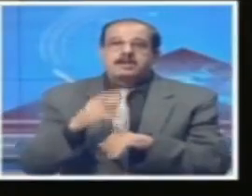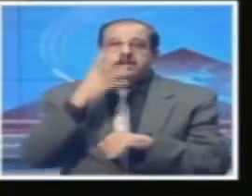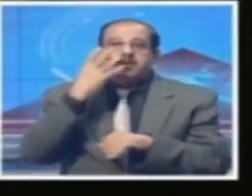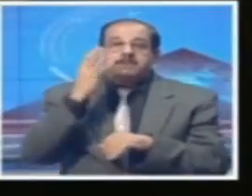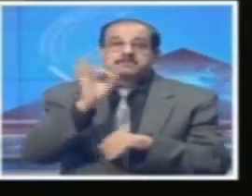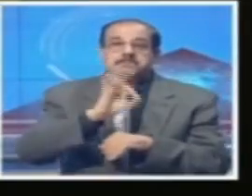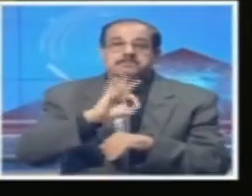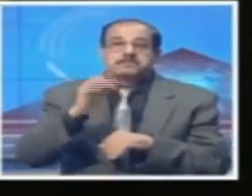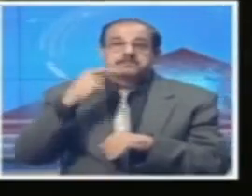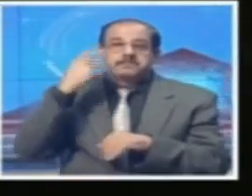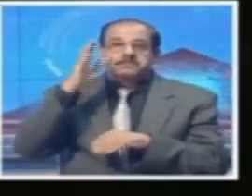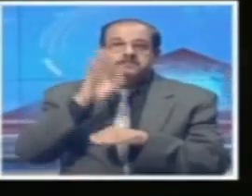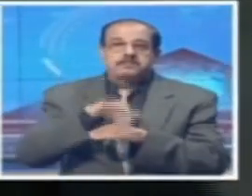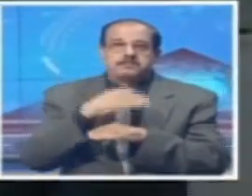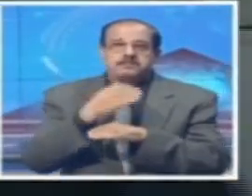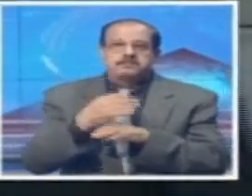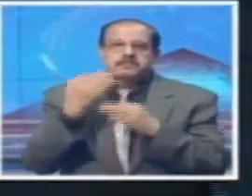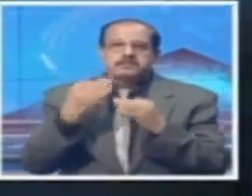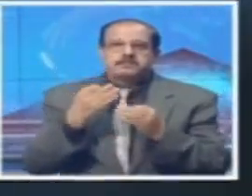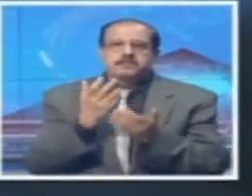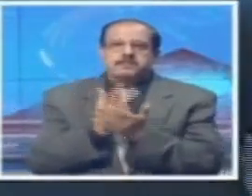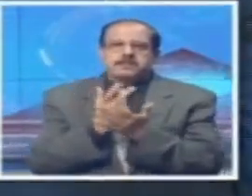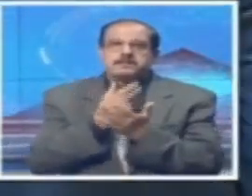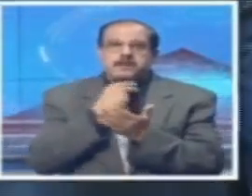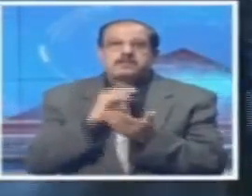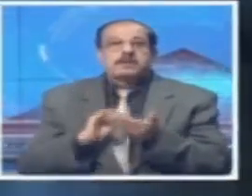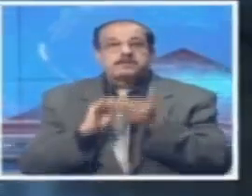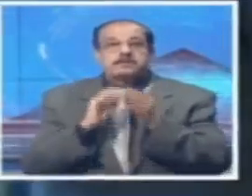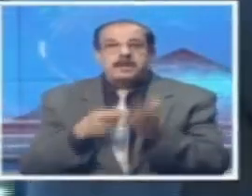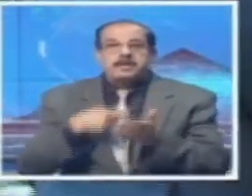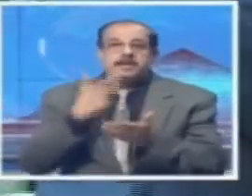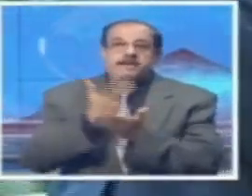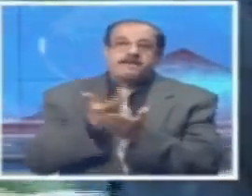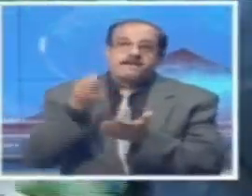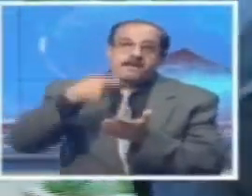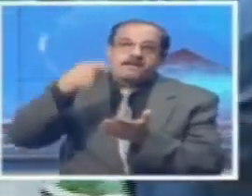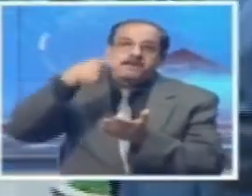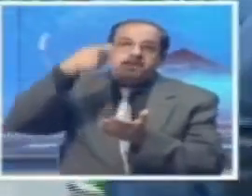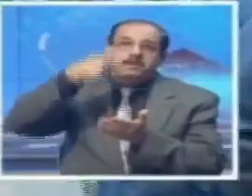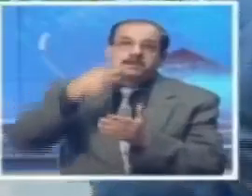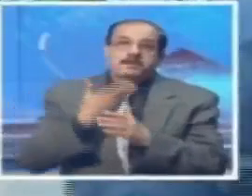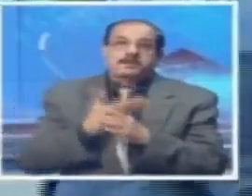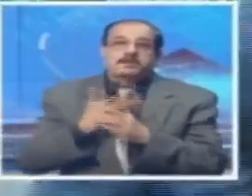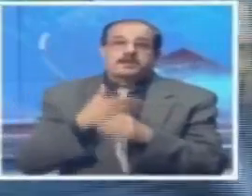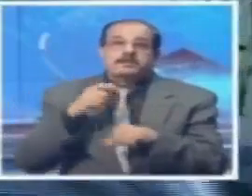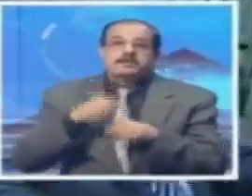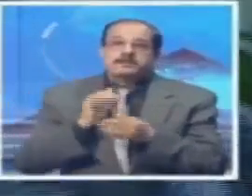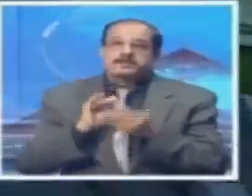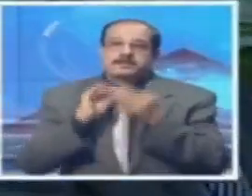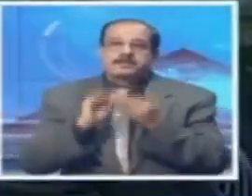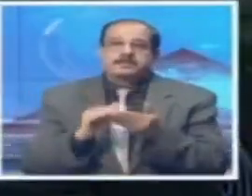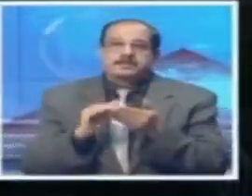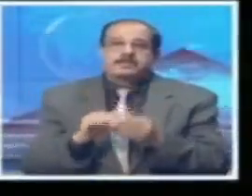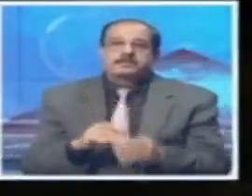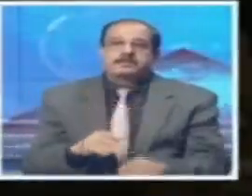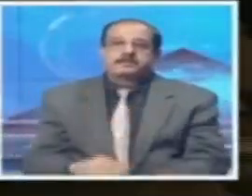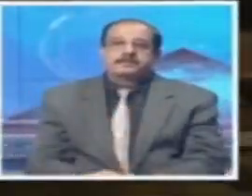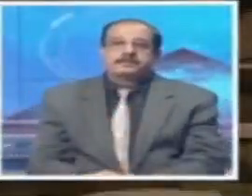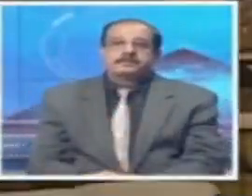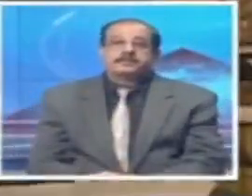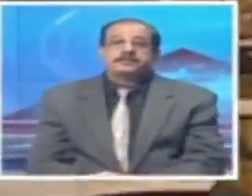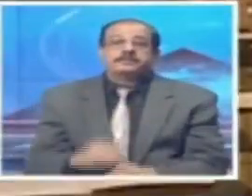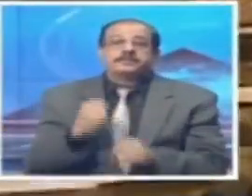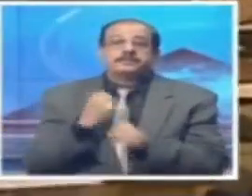خططه الاقتصادية محدود الدخل والطبقات المتوسطة، ليلقب بوزير الفقراء.